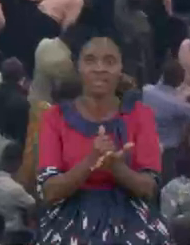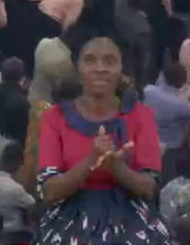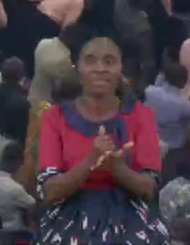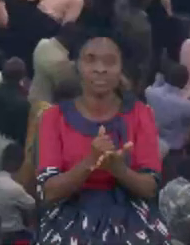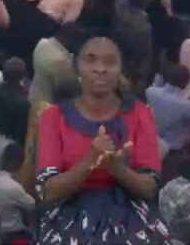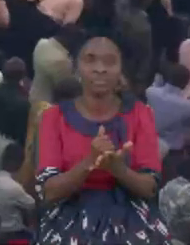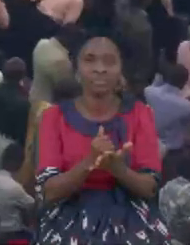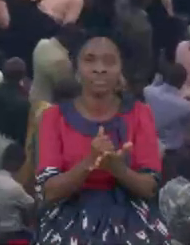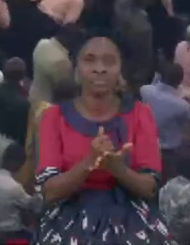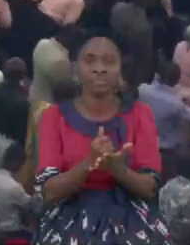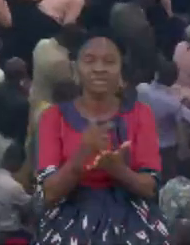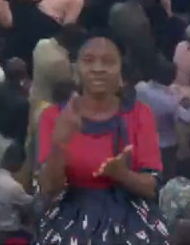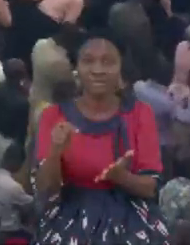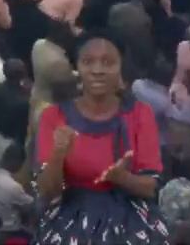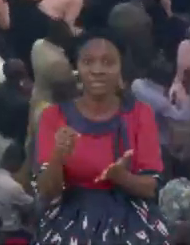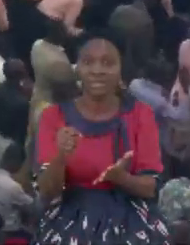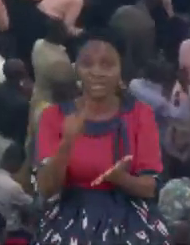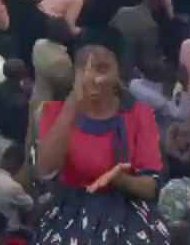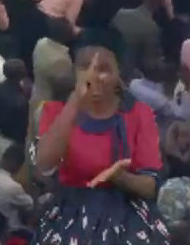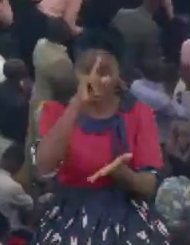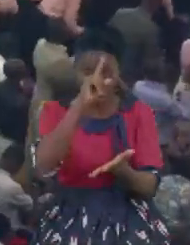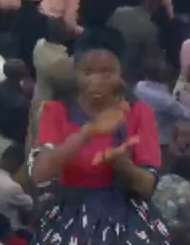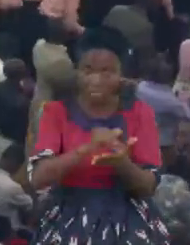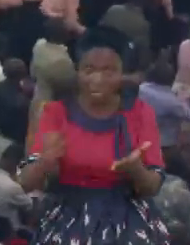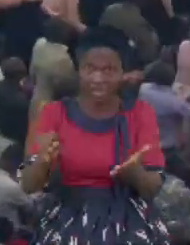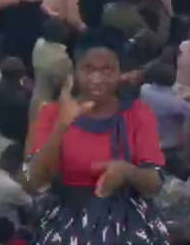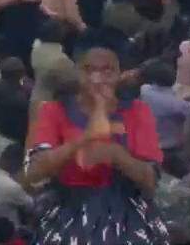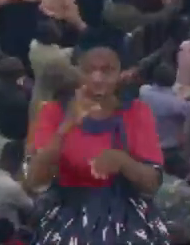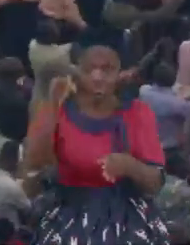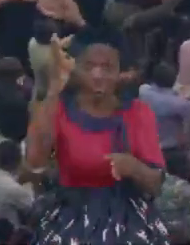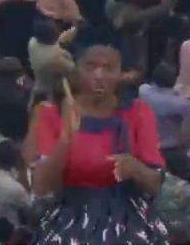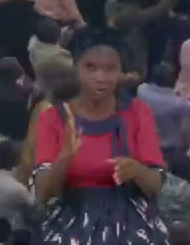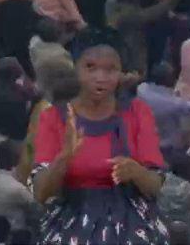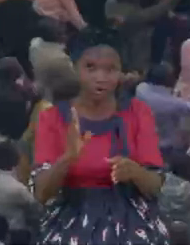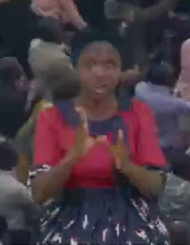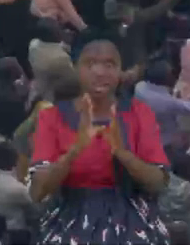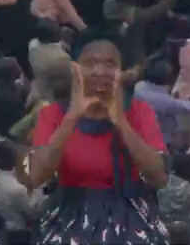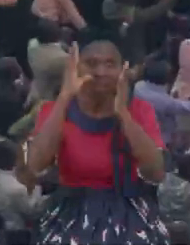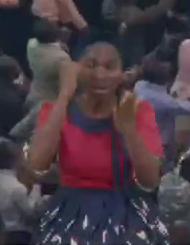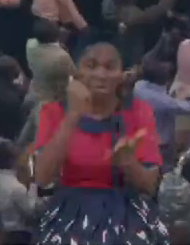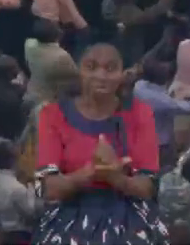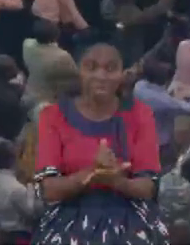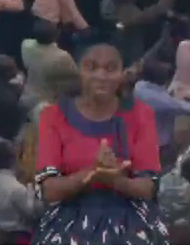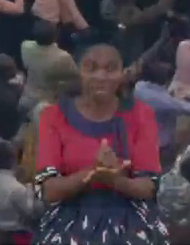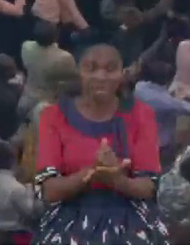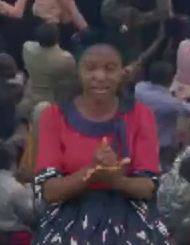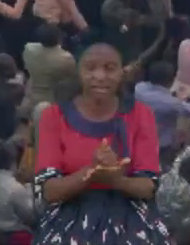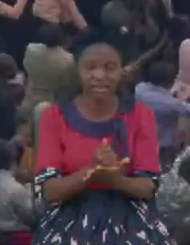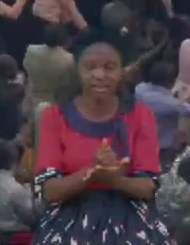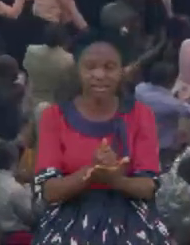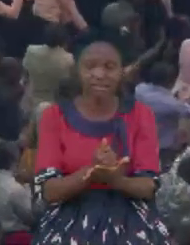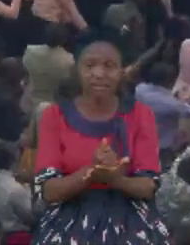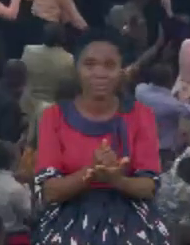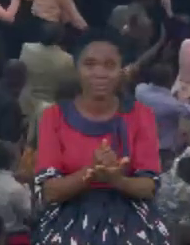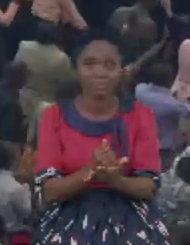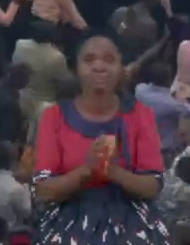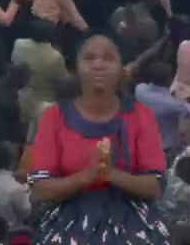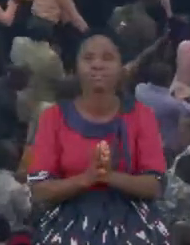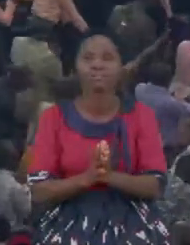Au nom de Jésus, nous prions. Et que l'Église de Dieu